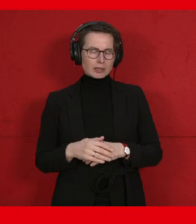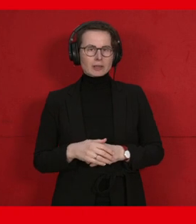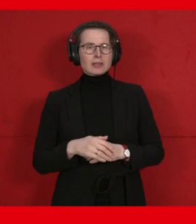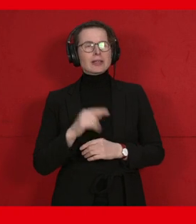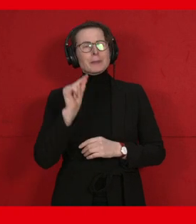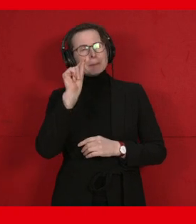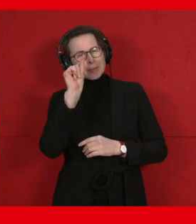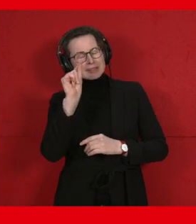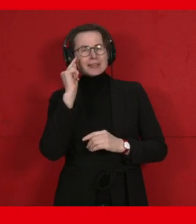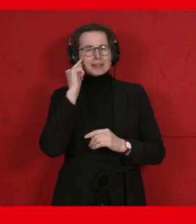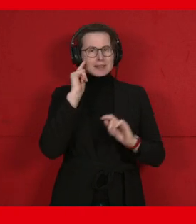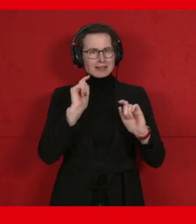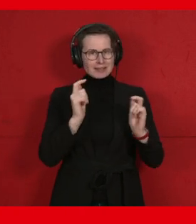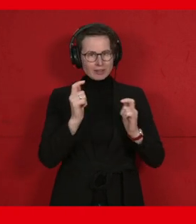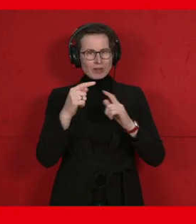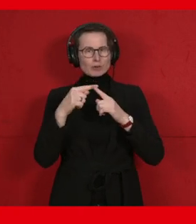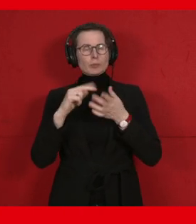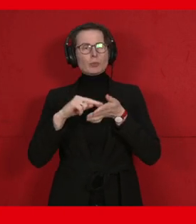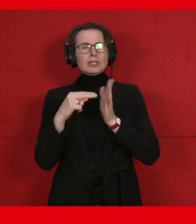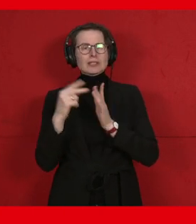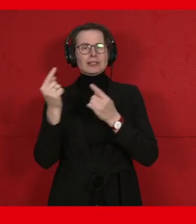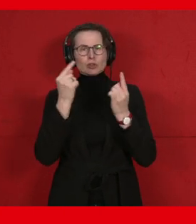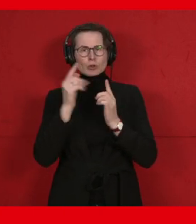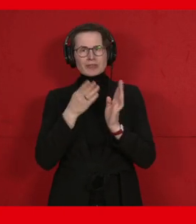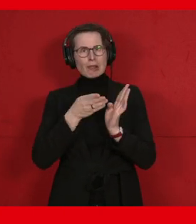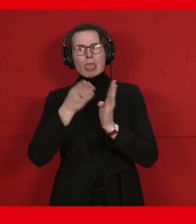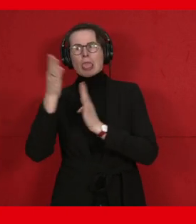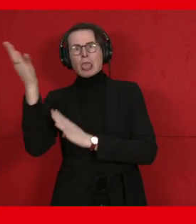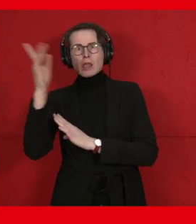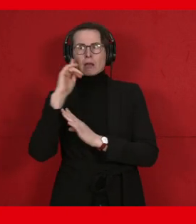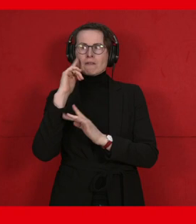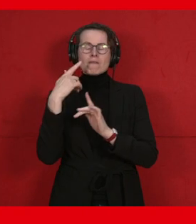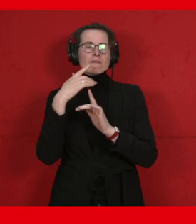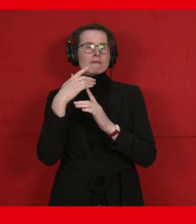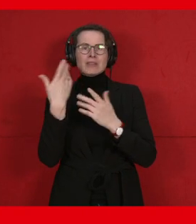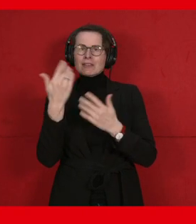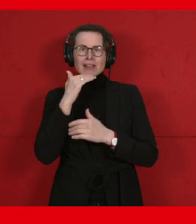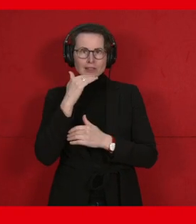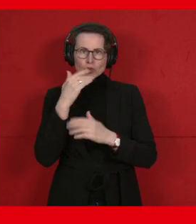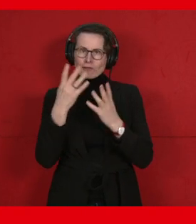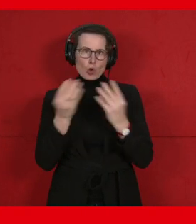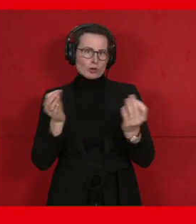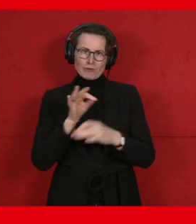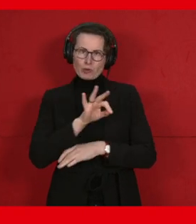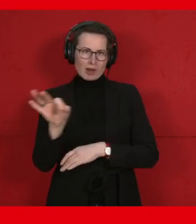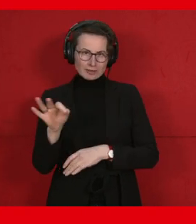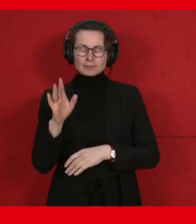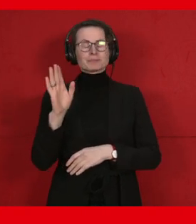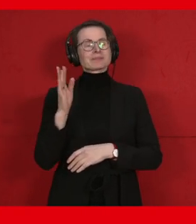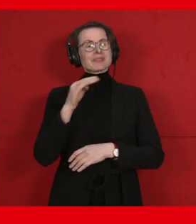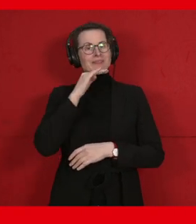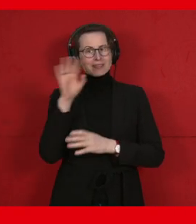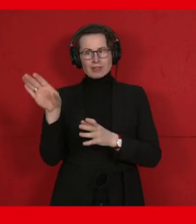galoppiert die gesellschaftliche und auch die politische Diskussion da ein bisschen davon, als würde Wasserstoff alles richten. Was toll ist am Wasserstoff, wenn Sie in